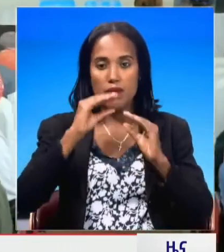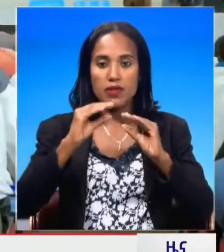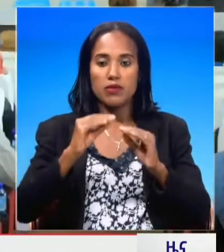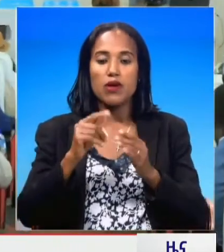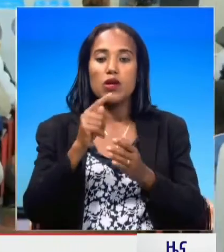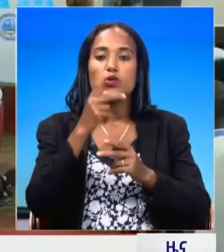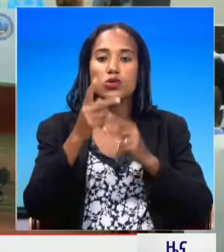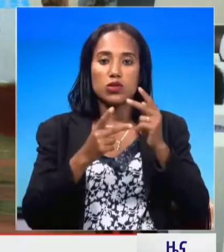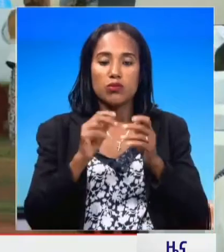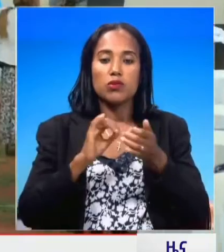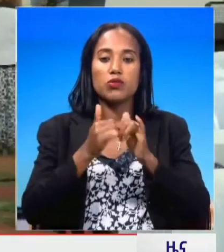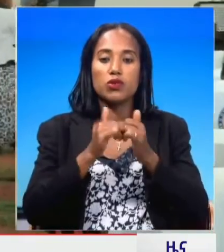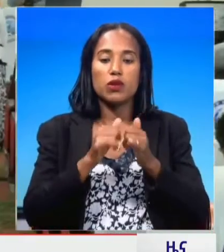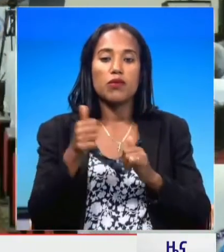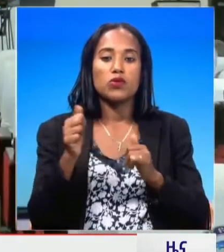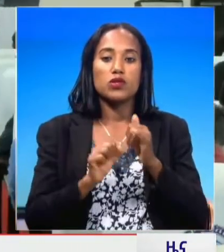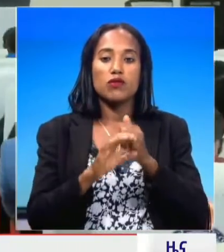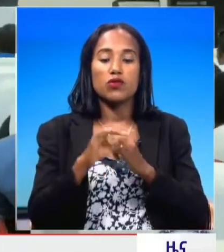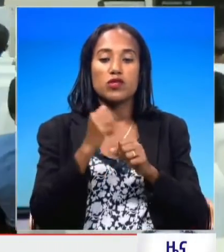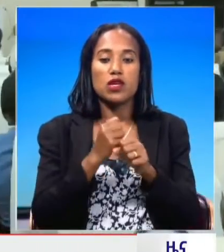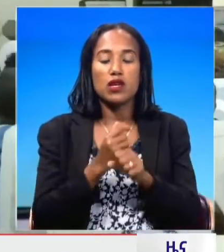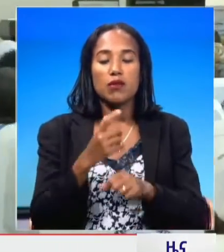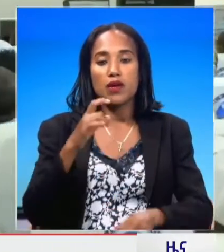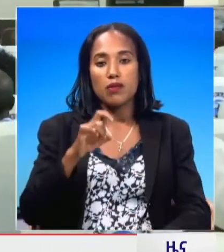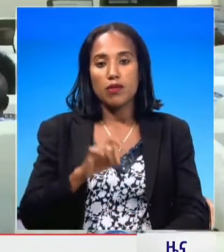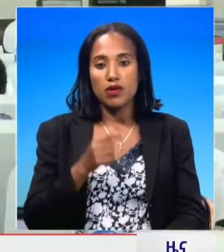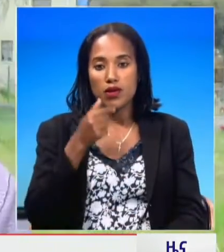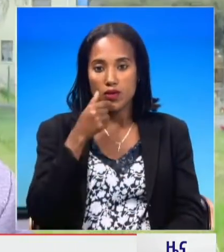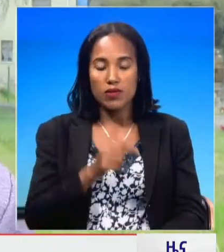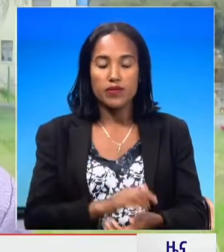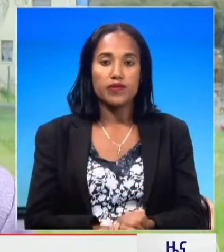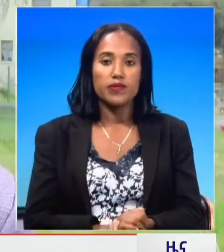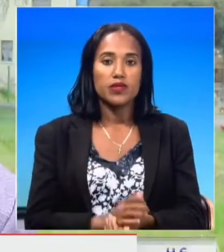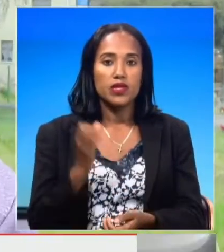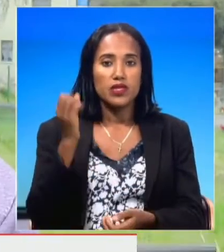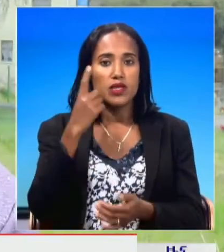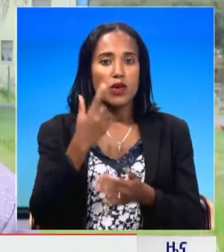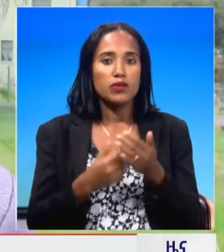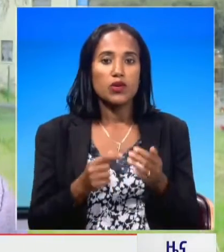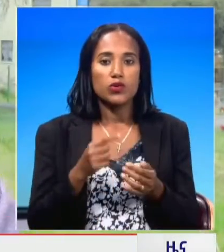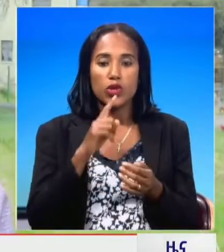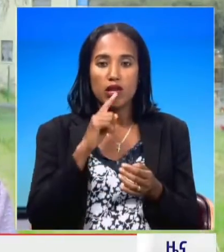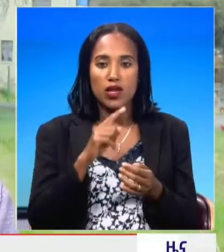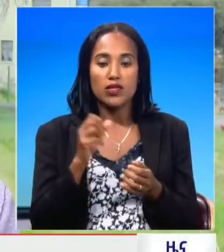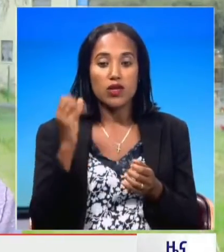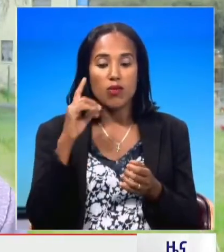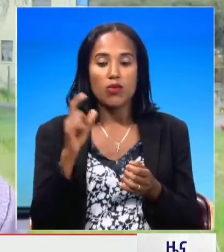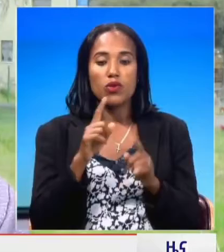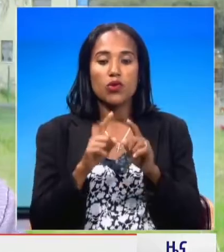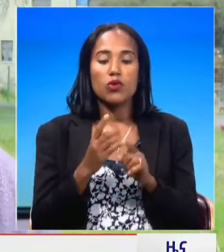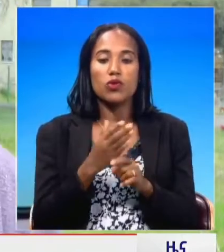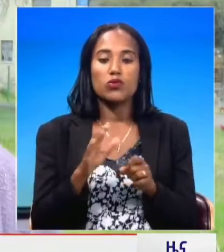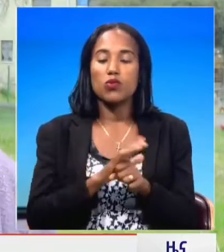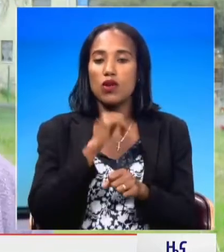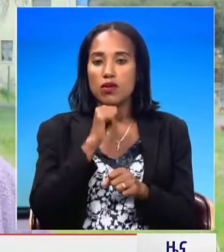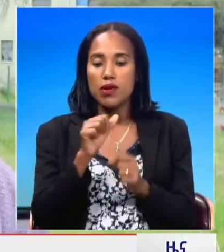በቱሪዝም፣ በስፖርትና በሌሎች ዘርፎች ሊሰራ እንደሚገባም ጠቁመዋል። ጸጋው ብቻ ነው እንጂ ያለን ለጸጋው የሚሆኑ የተለያዩ ፋሲሊቲዎች ሙሉ አይደሉም።